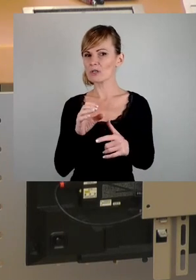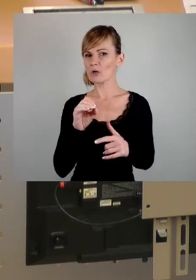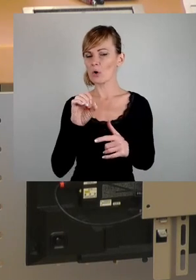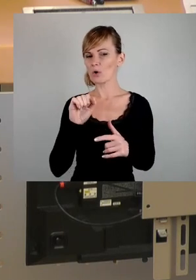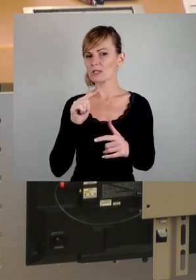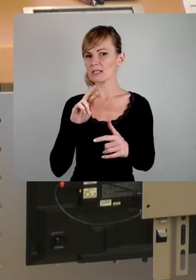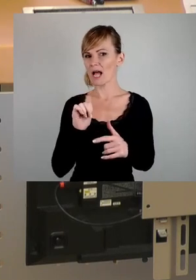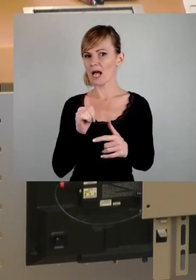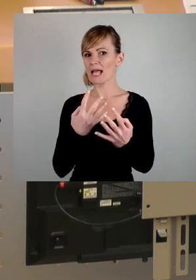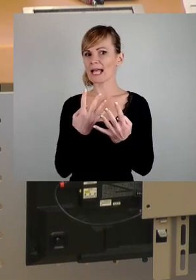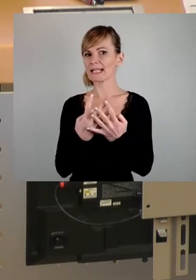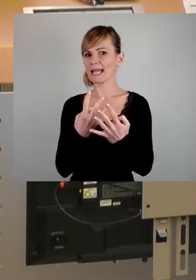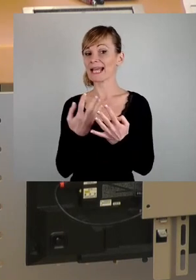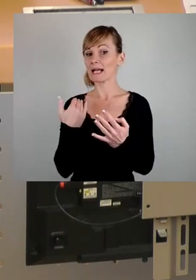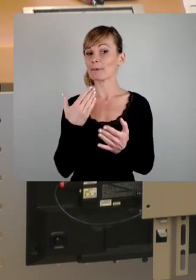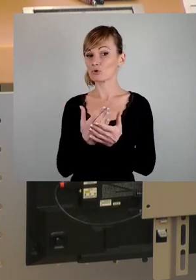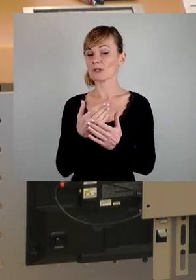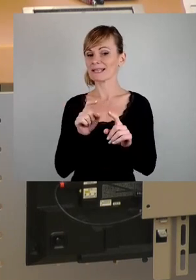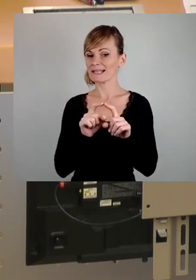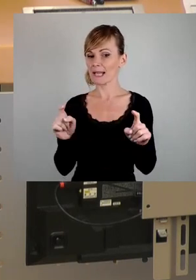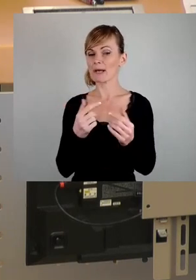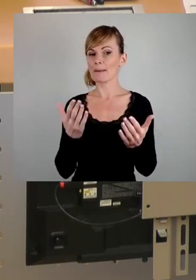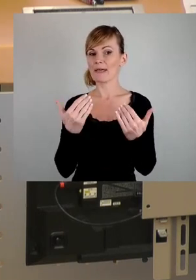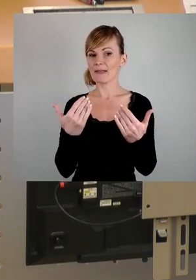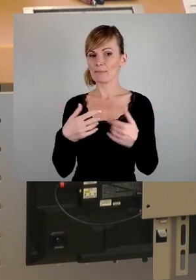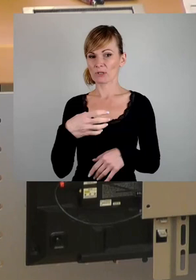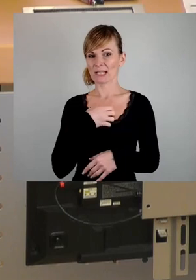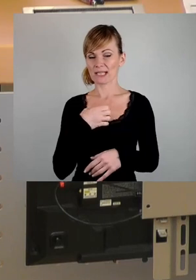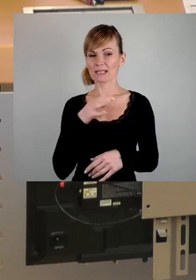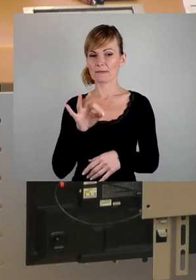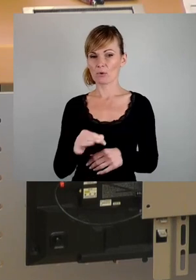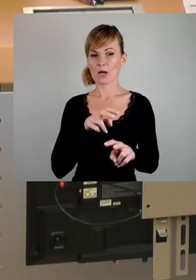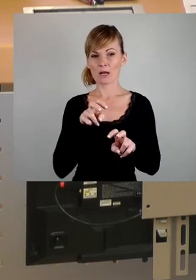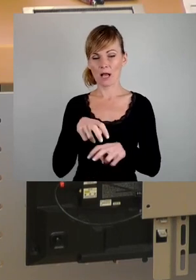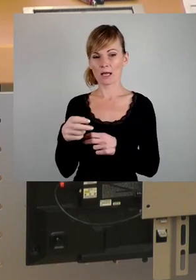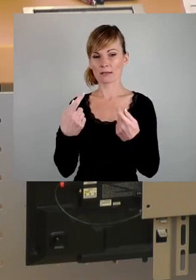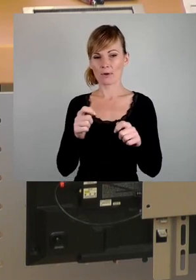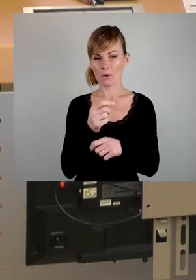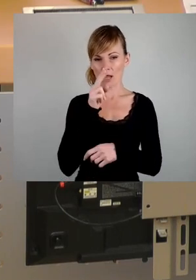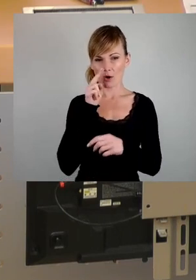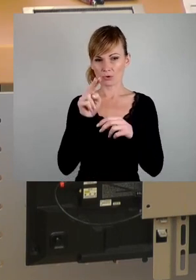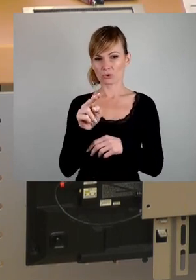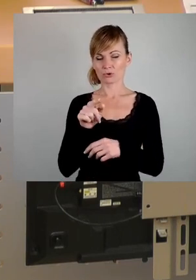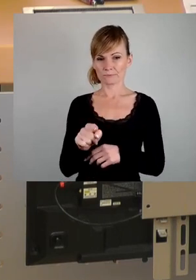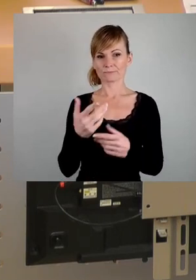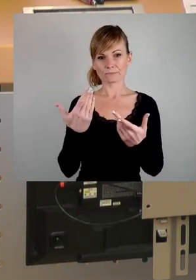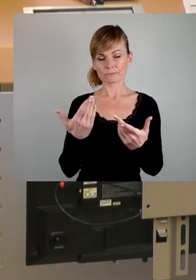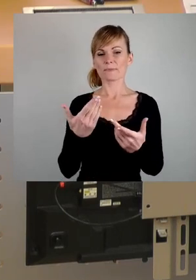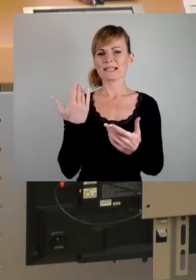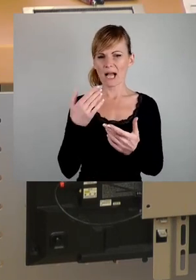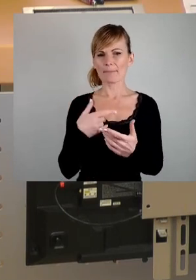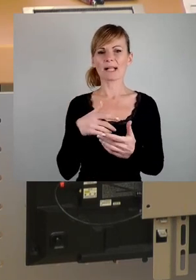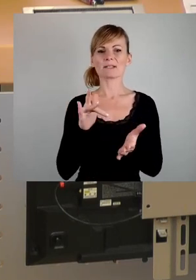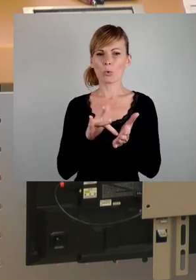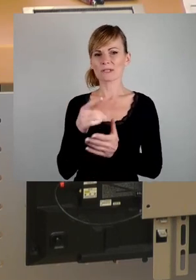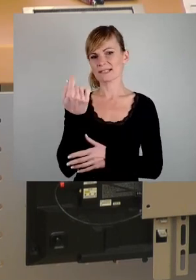Bewerbung von Dresden für eine Gartenbauausstellung. Das ist damals aus finanziellen Gründen gescheitert. Natürlich klingt das sehr